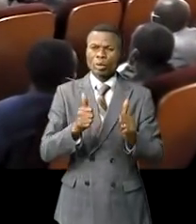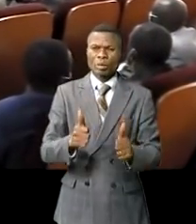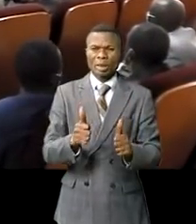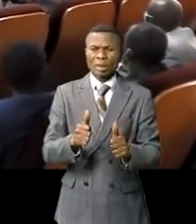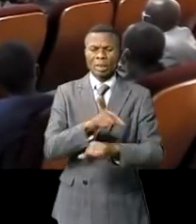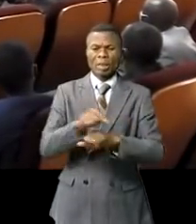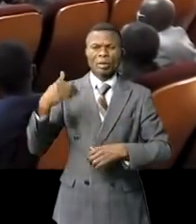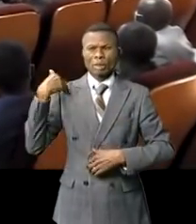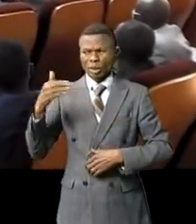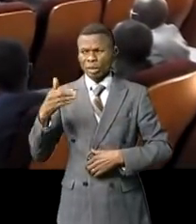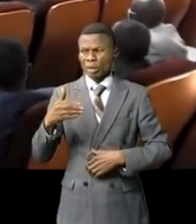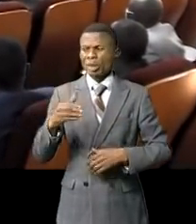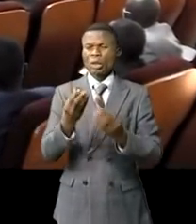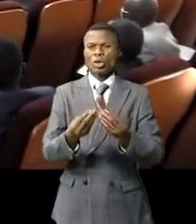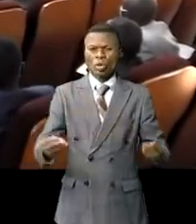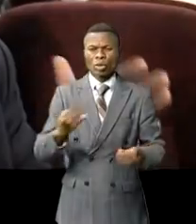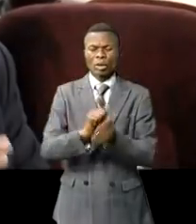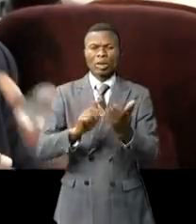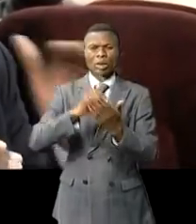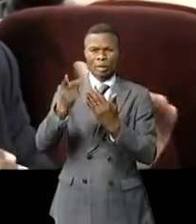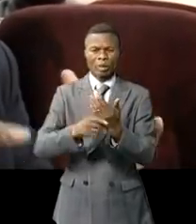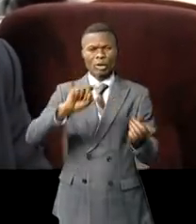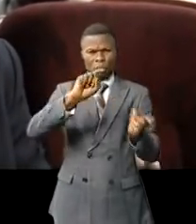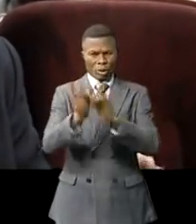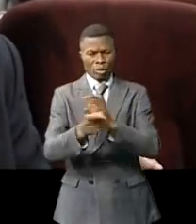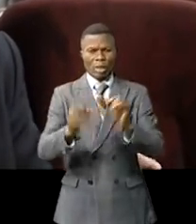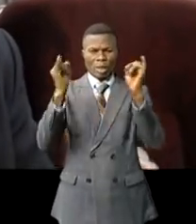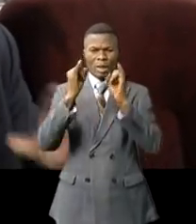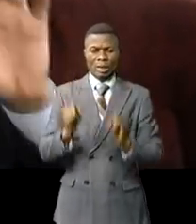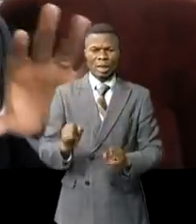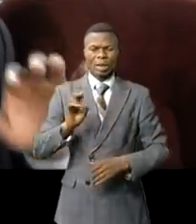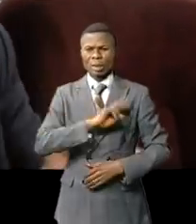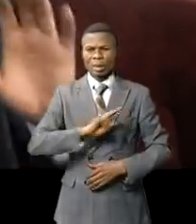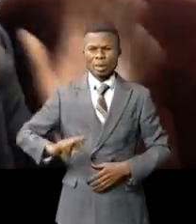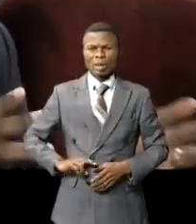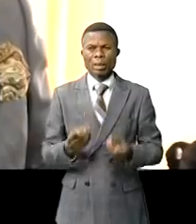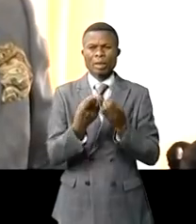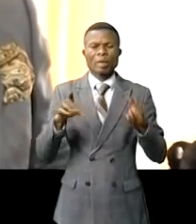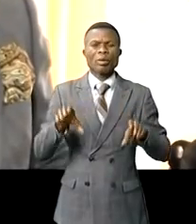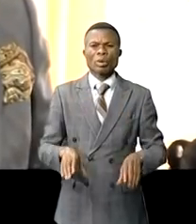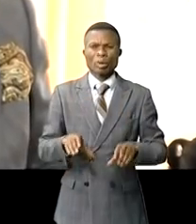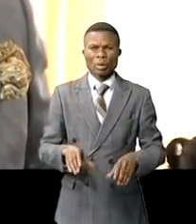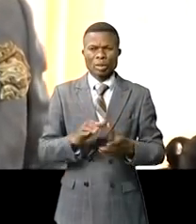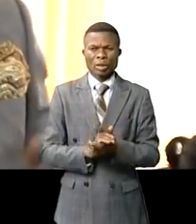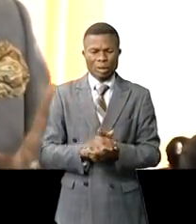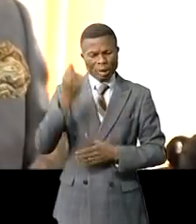dernières et d'inscrire le résultat dans le programme de transformation numérique de la République démocratique du Congo. C'est dans ce